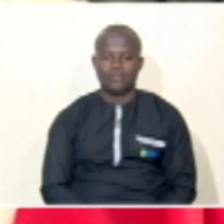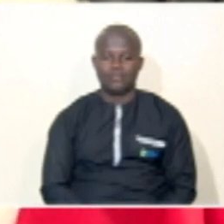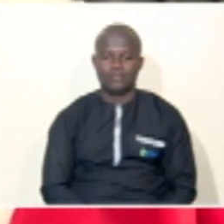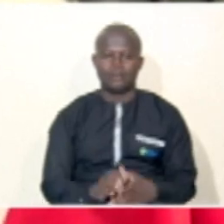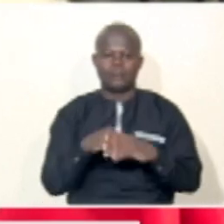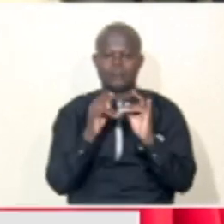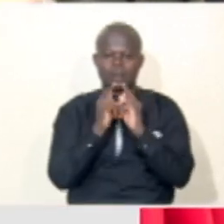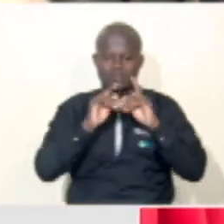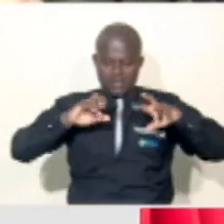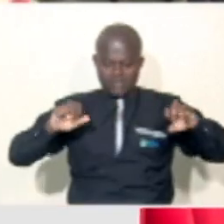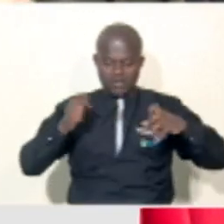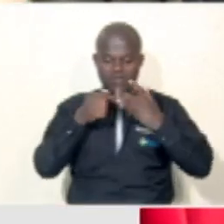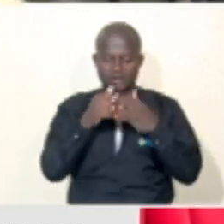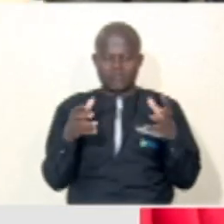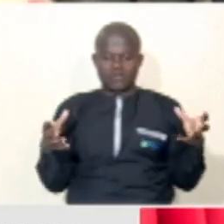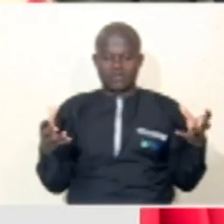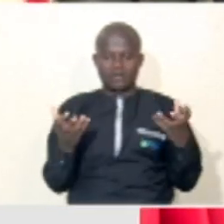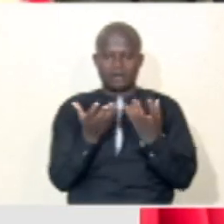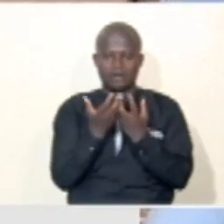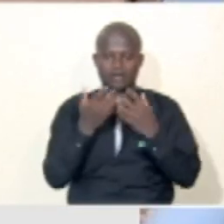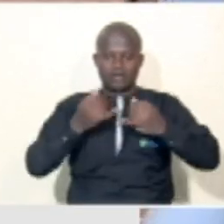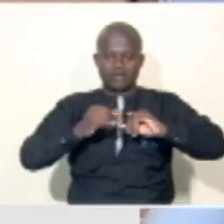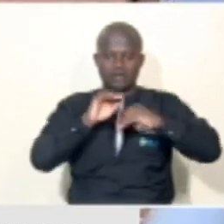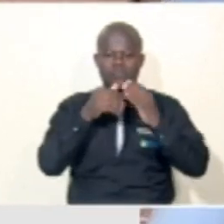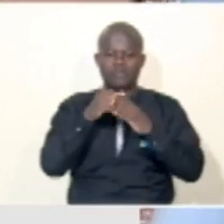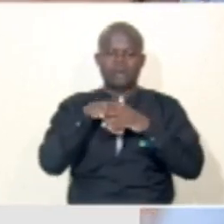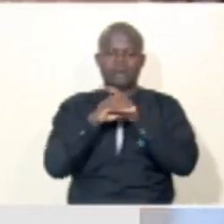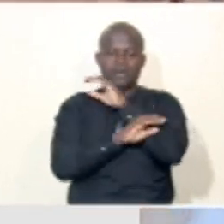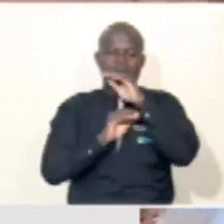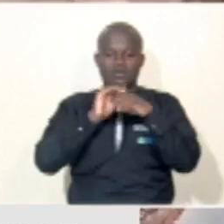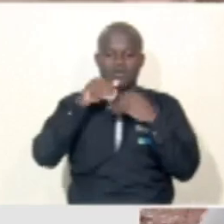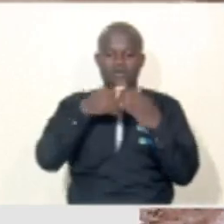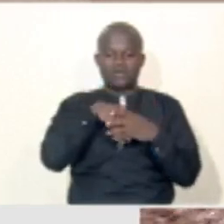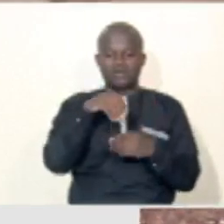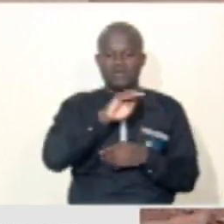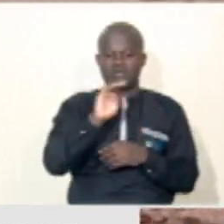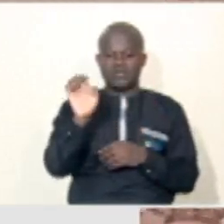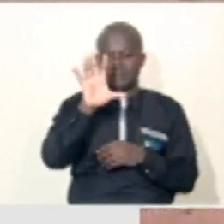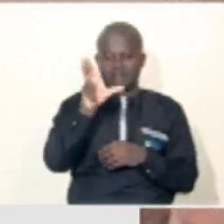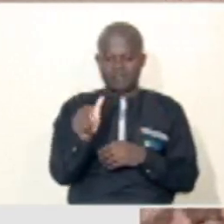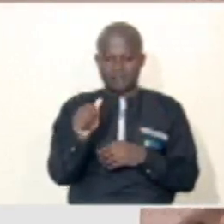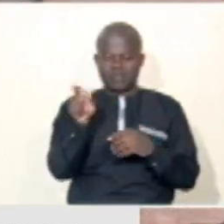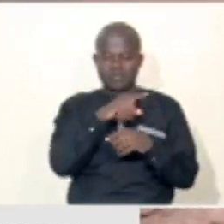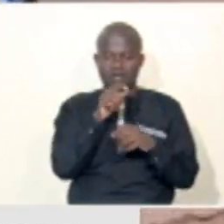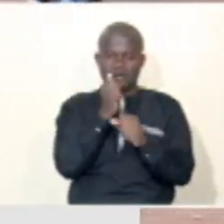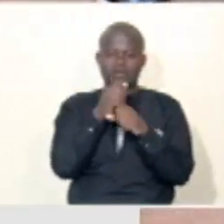Muri inama zasuzumwe ibijyanye n'ibyaha bikorwa mu bucuruzi bwambukiranya imipaka ya muri bino bihugu bigize umuryango wa Afurika y'Iburasirazuba, ibyaha bikorwa mu migenderanire hagati